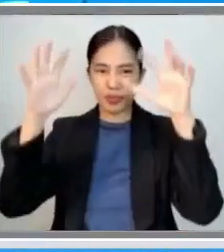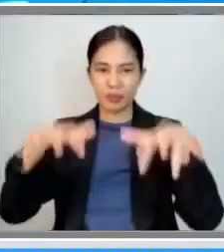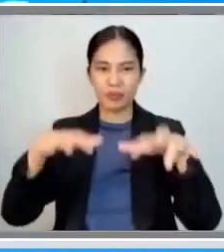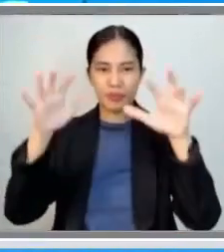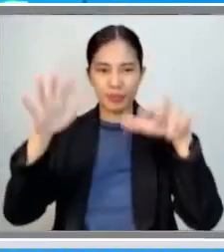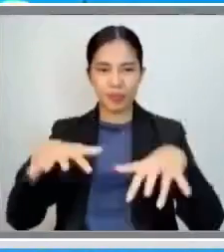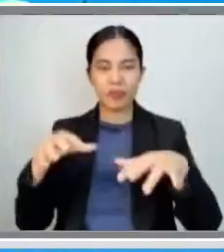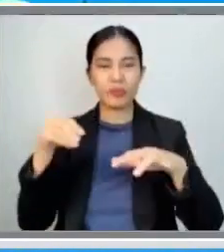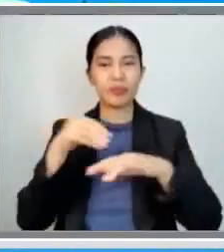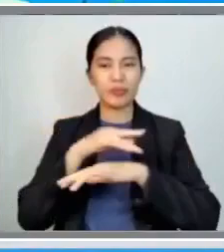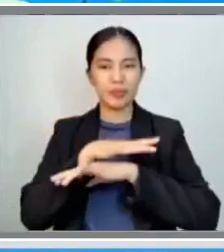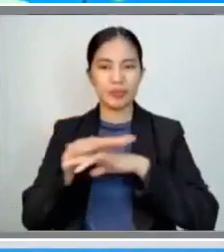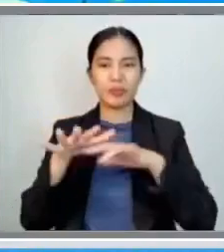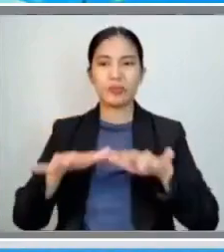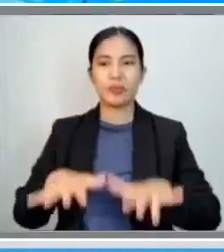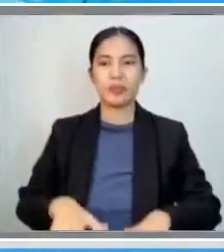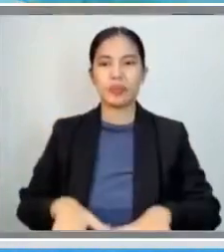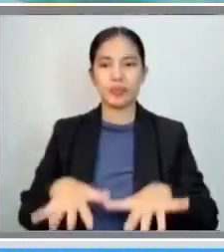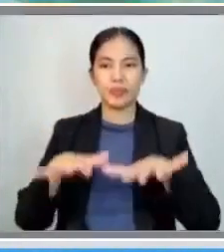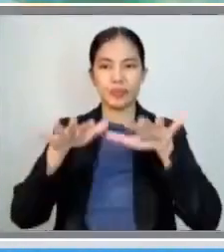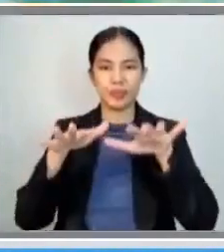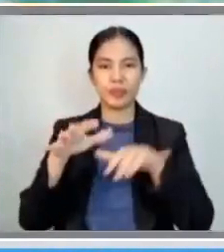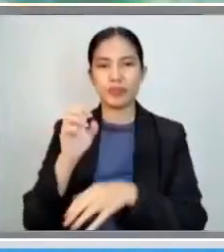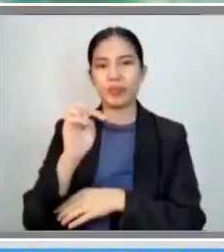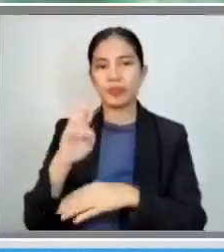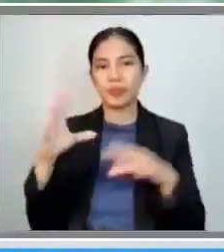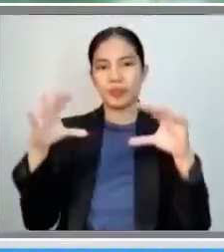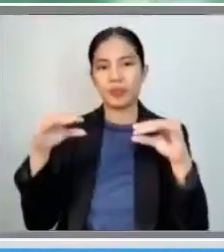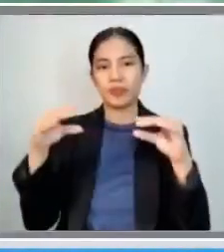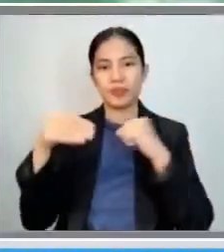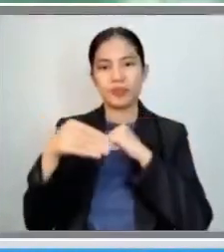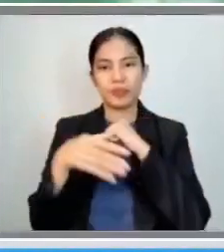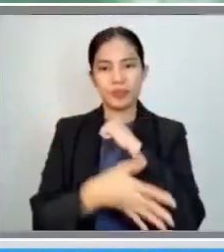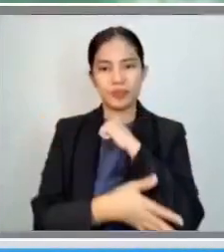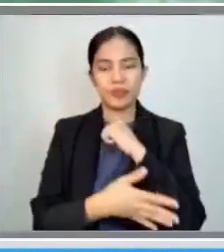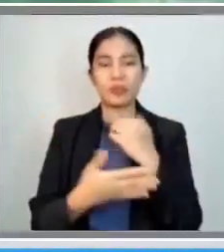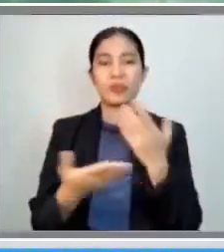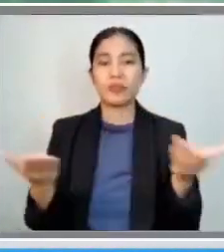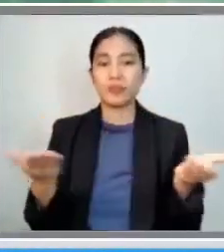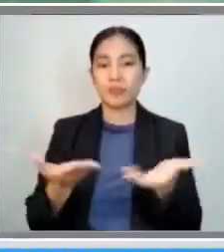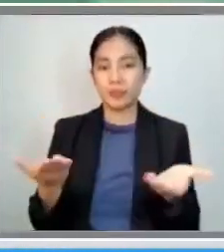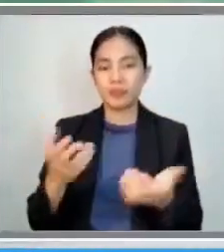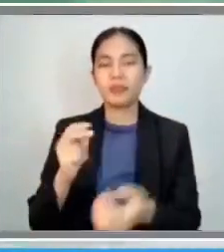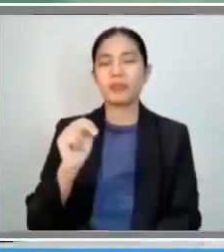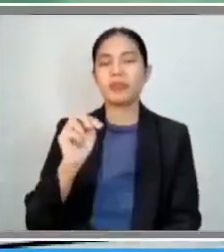o landslide. Asahan ding muli ang ulan ngayong araw dito sa Metro Manila.